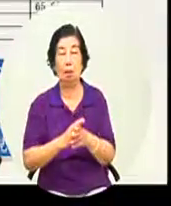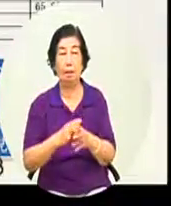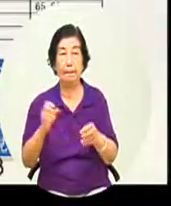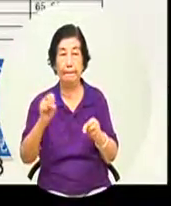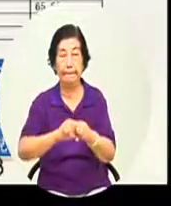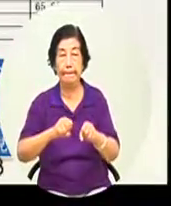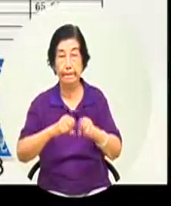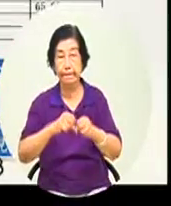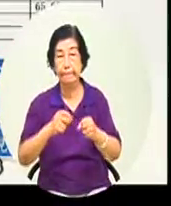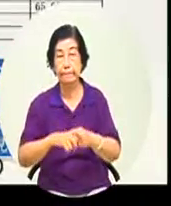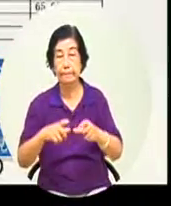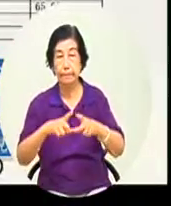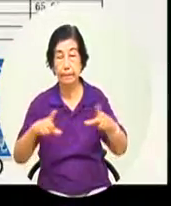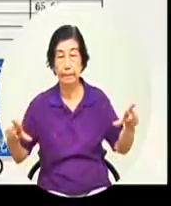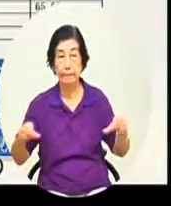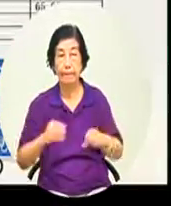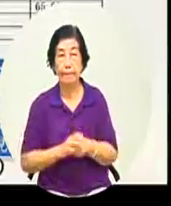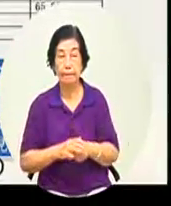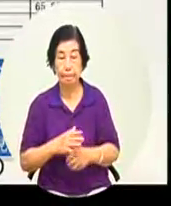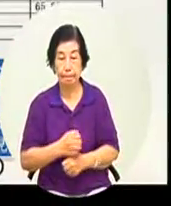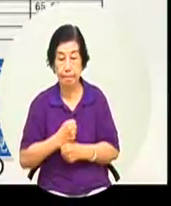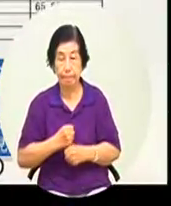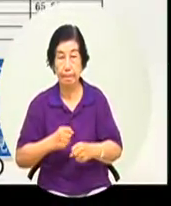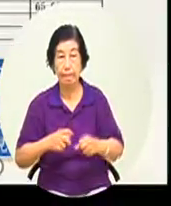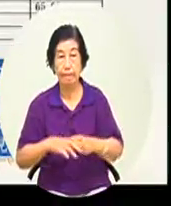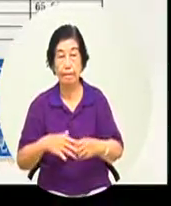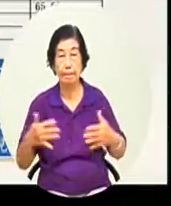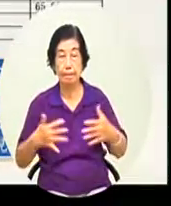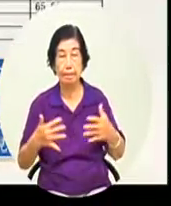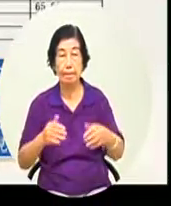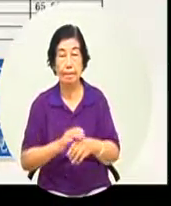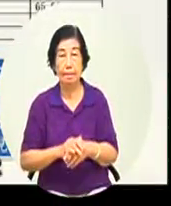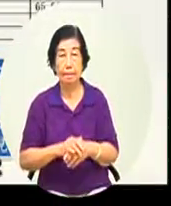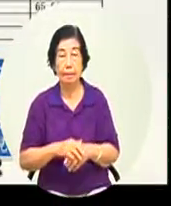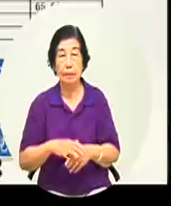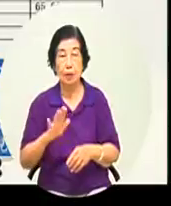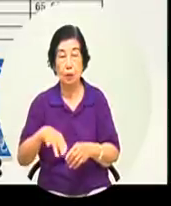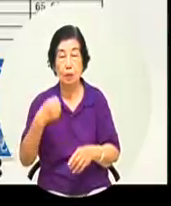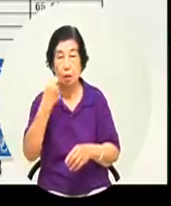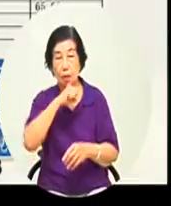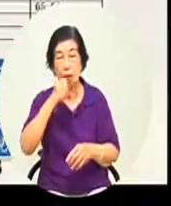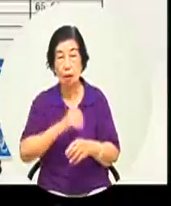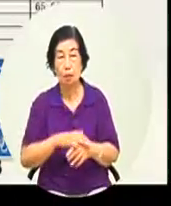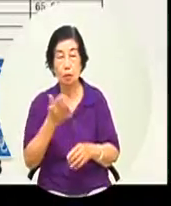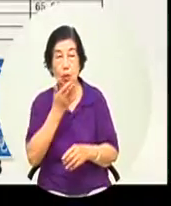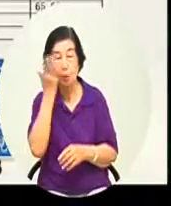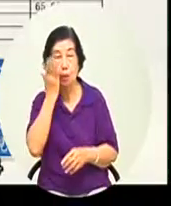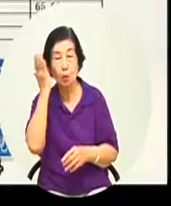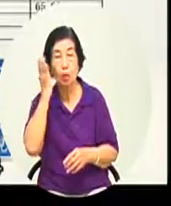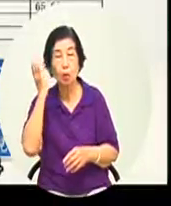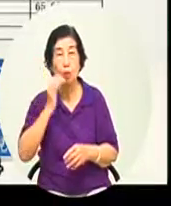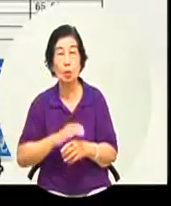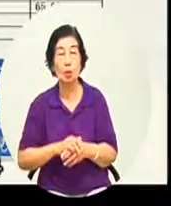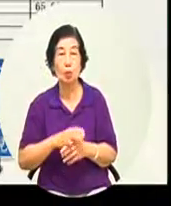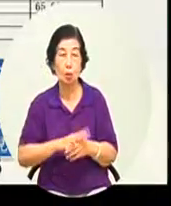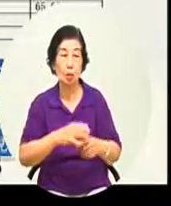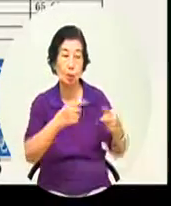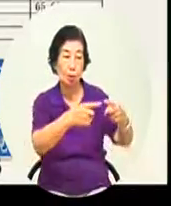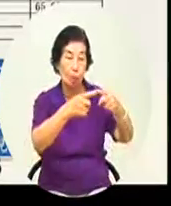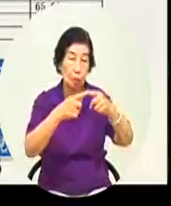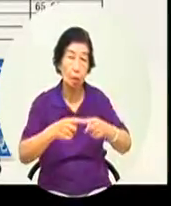注意到这样的一个问题？本国的游客的部分，我们可以看到为什么啊？哈，一个不爱来高雄